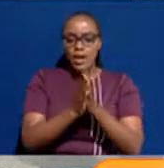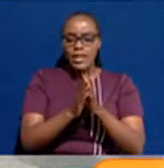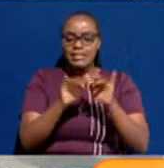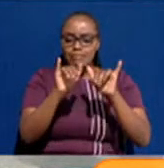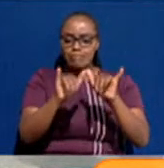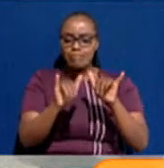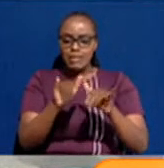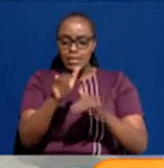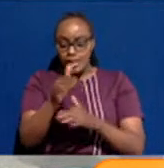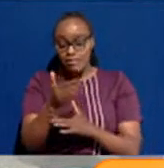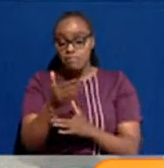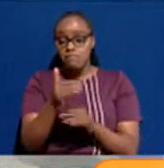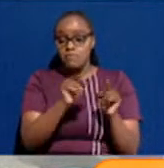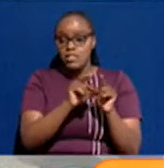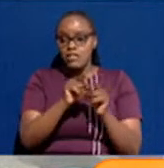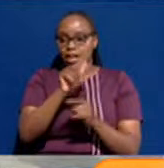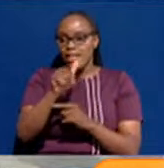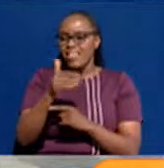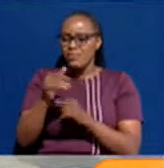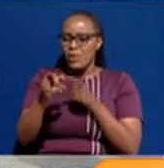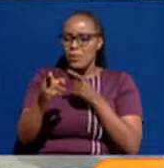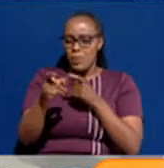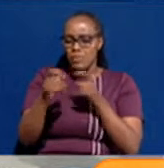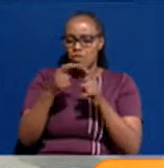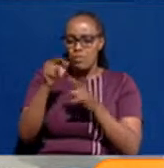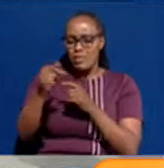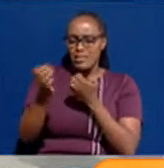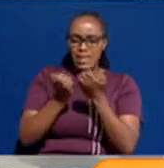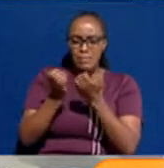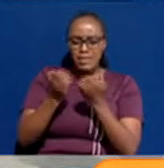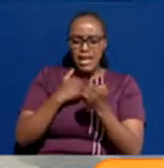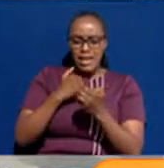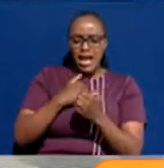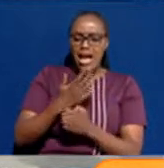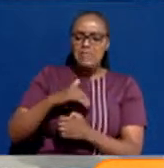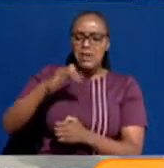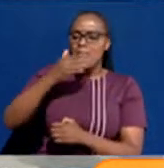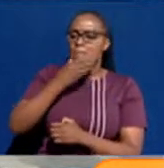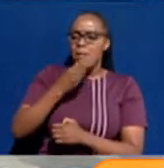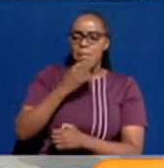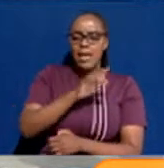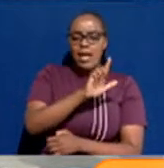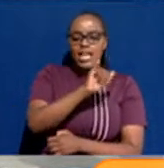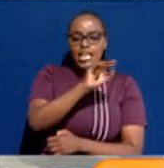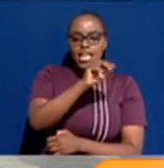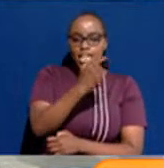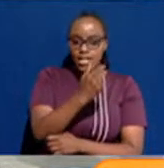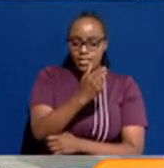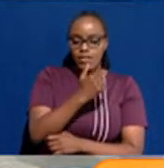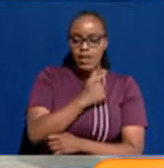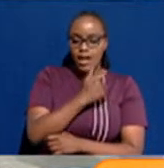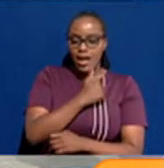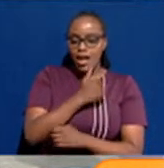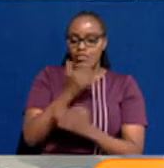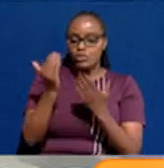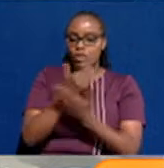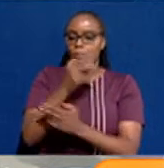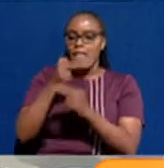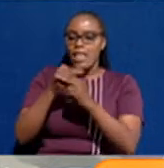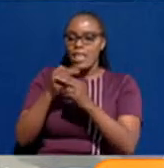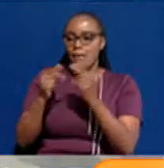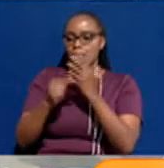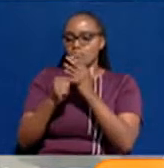mizizi. Licha ukiritimba wa hali ya juu kwenye biashara hiyo, Linet Kathambi alijikakamua na kukuza jina